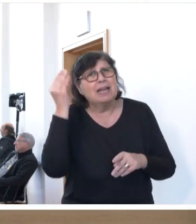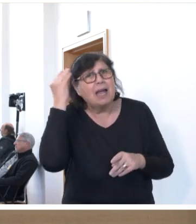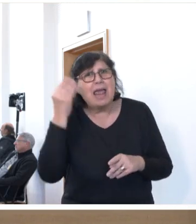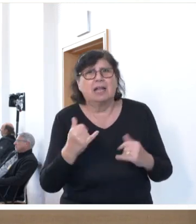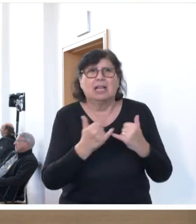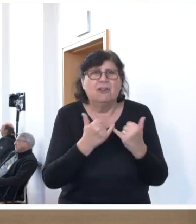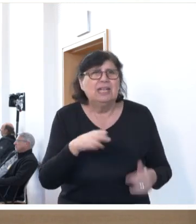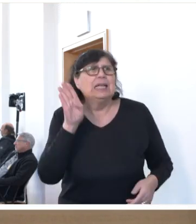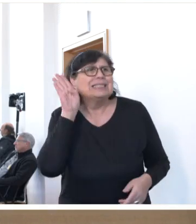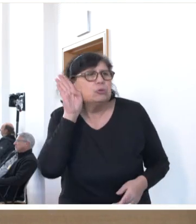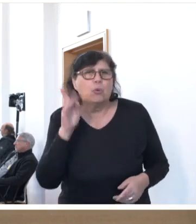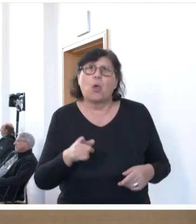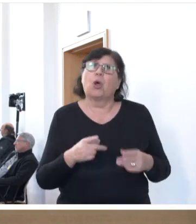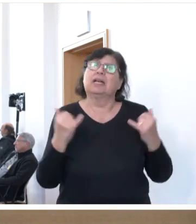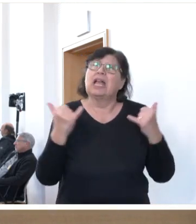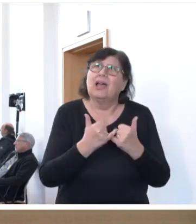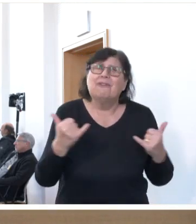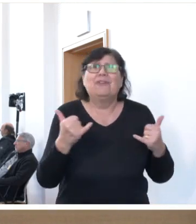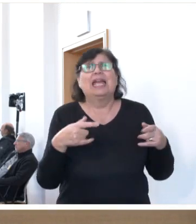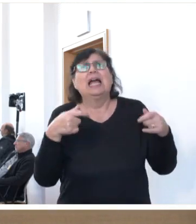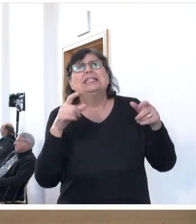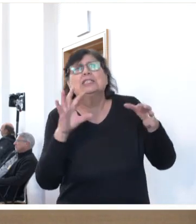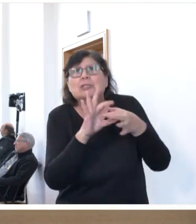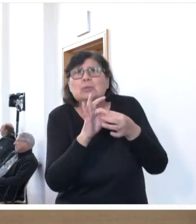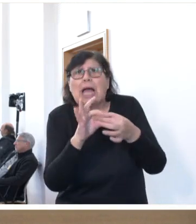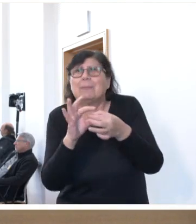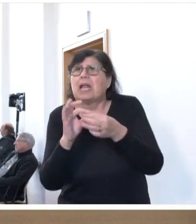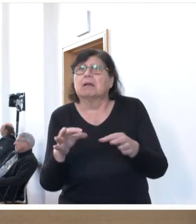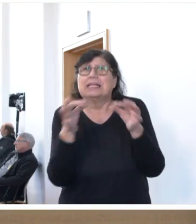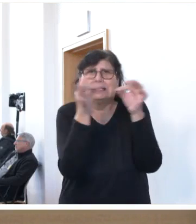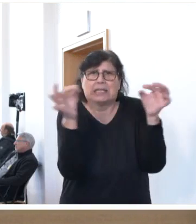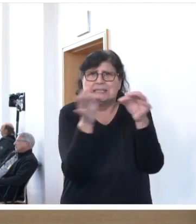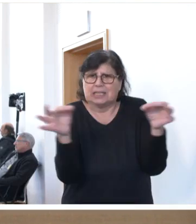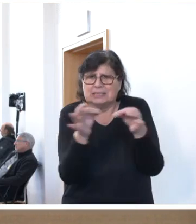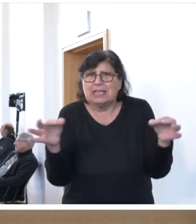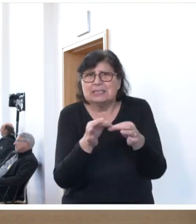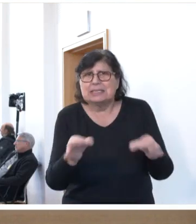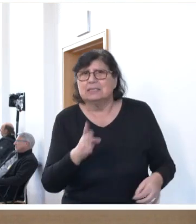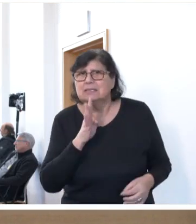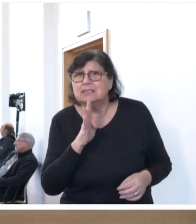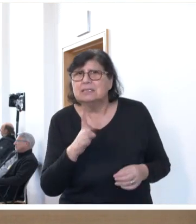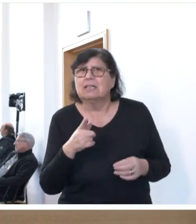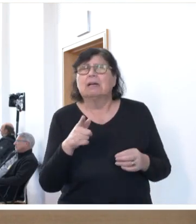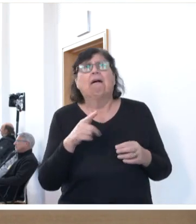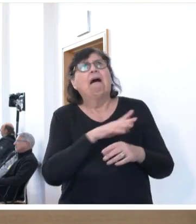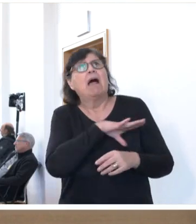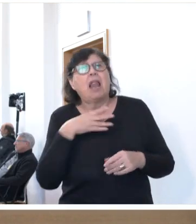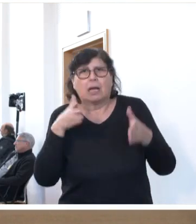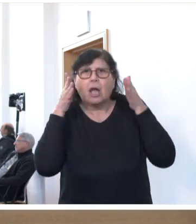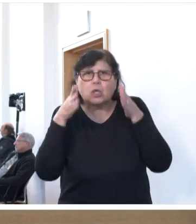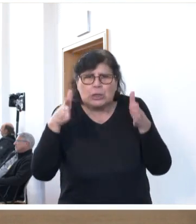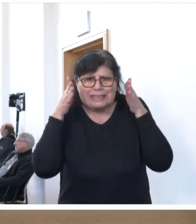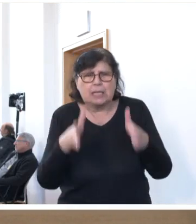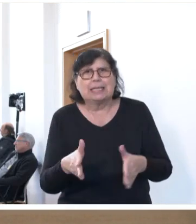zuhört, wie man in zusammenhängenden, kompletten Sätzen spricht, sich längere Zeit konzentriert, einen Stift